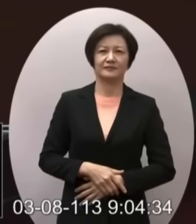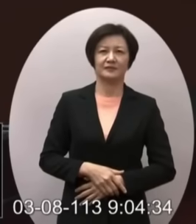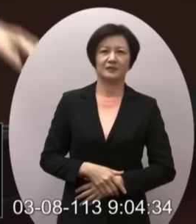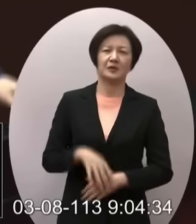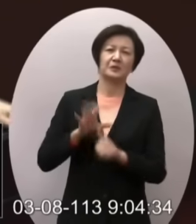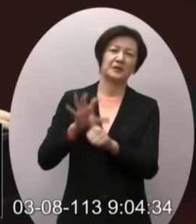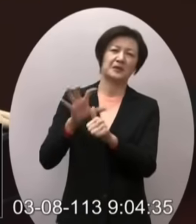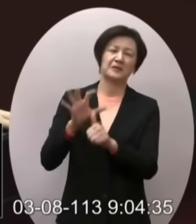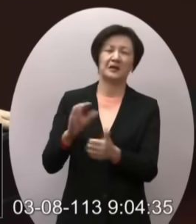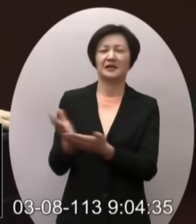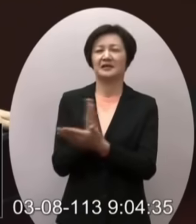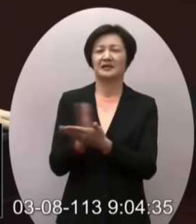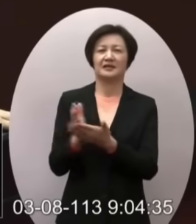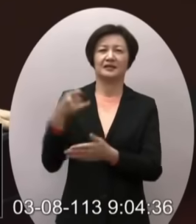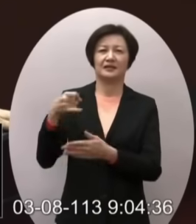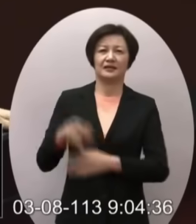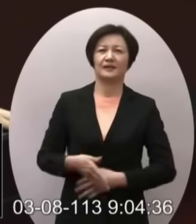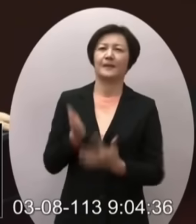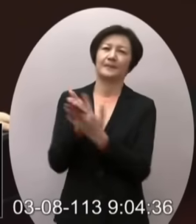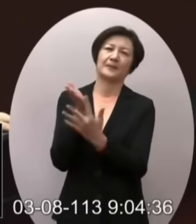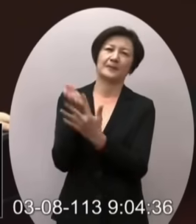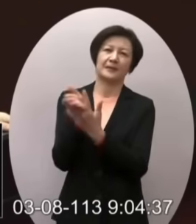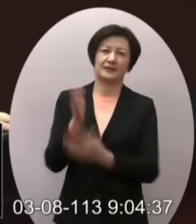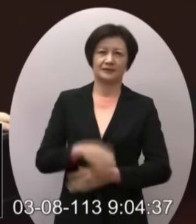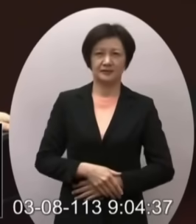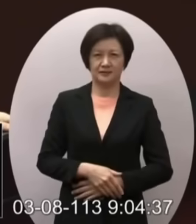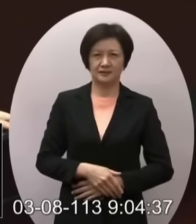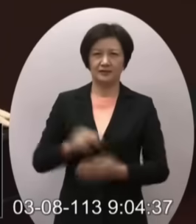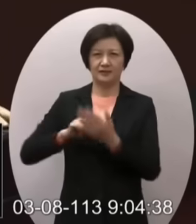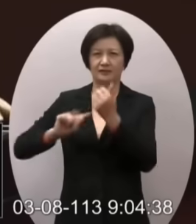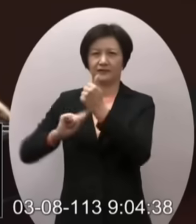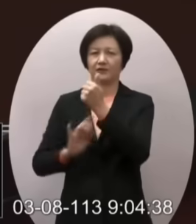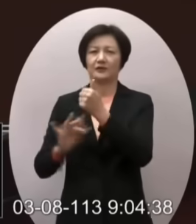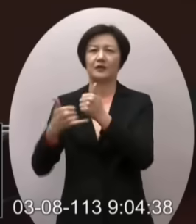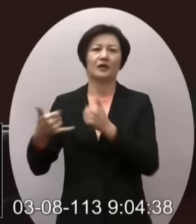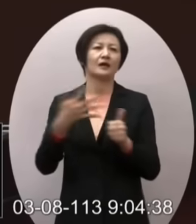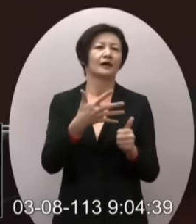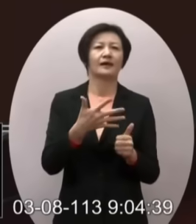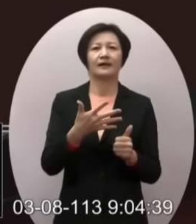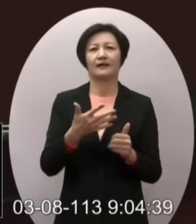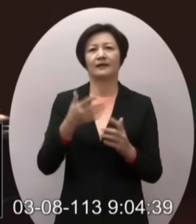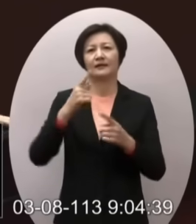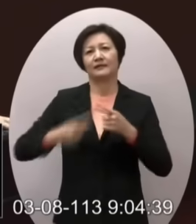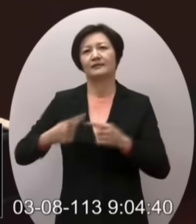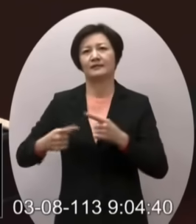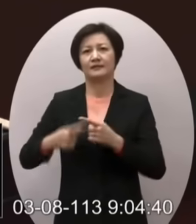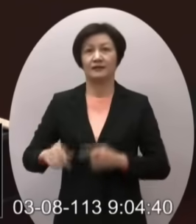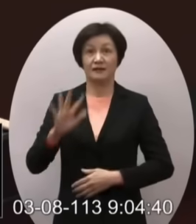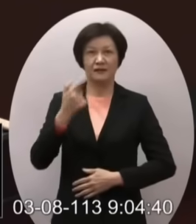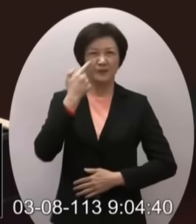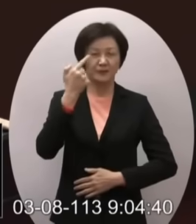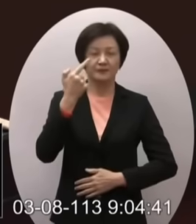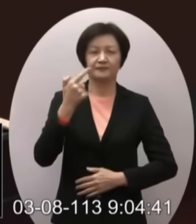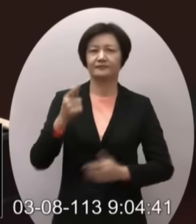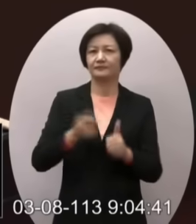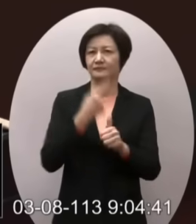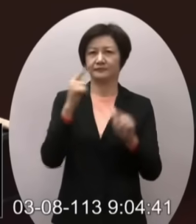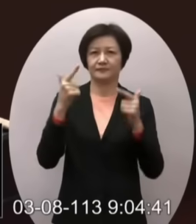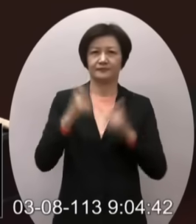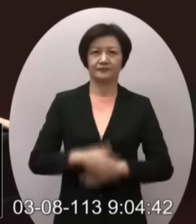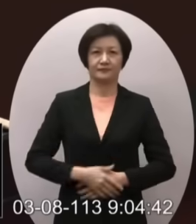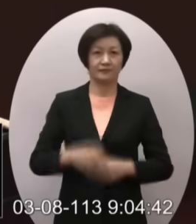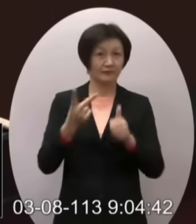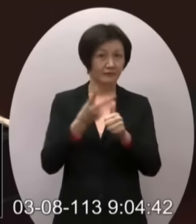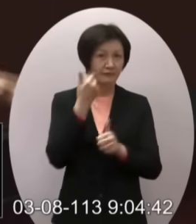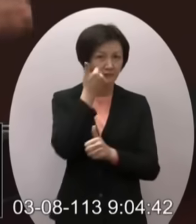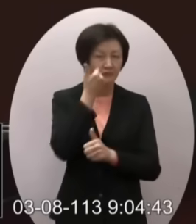责性的方式插话干扰立法委员的质询。但这不是最严重的哈。